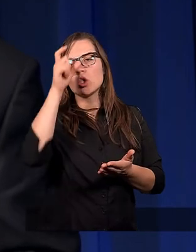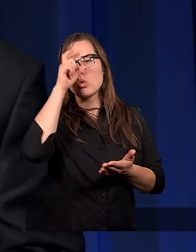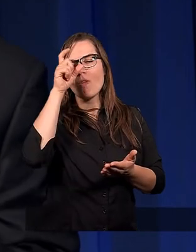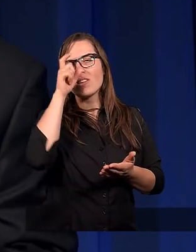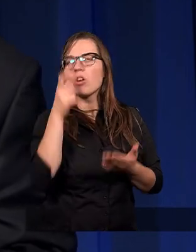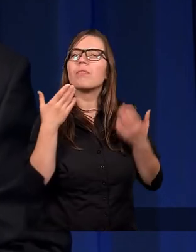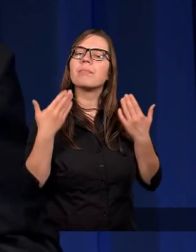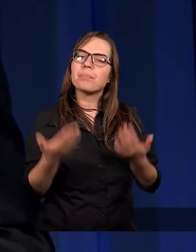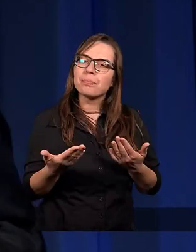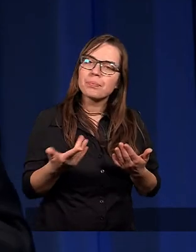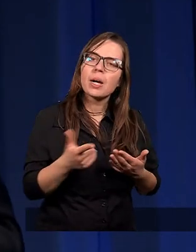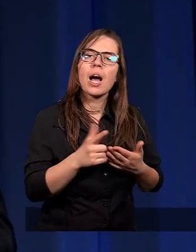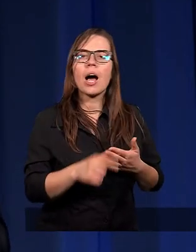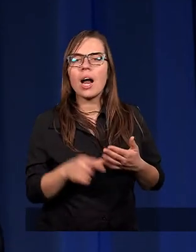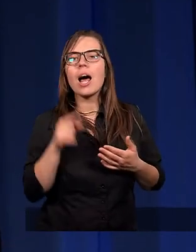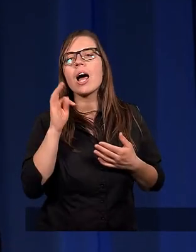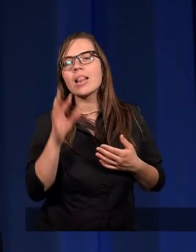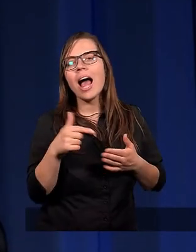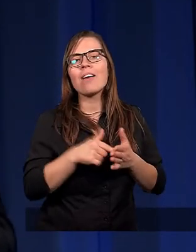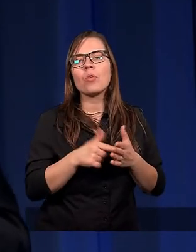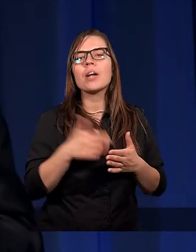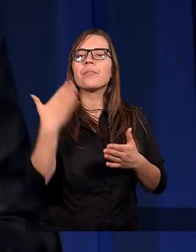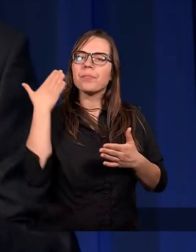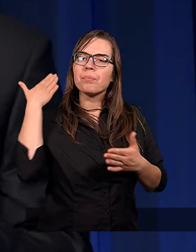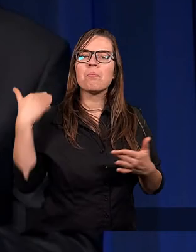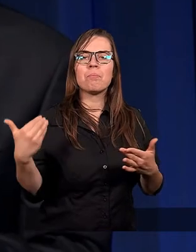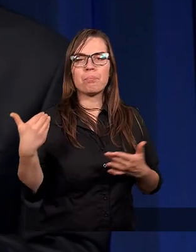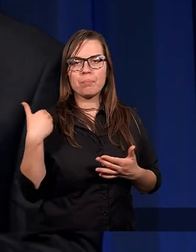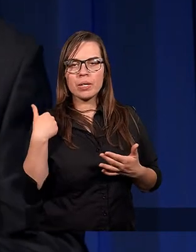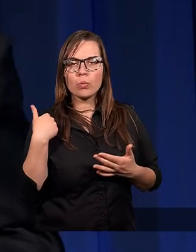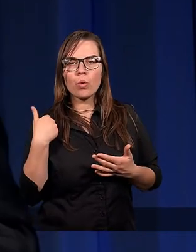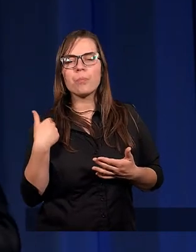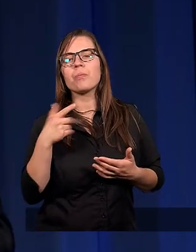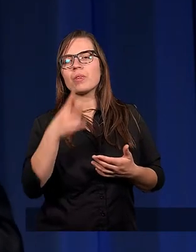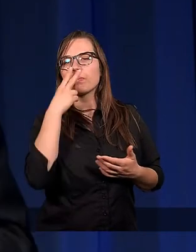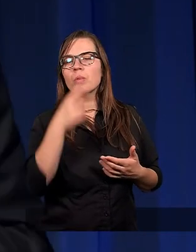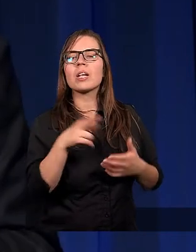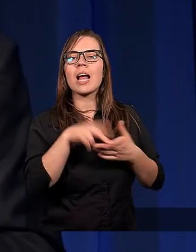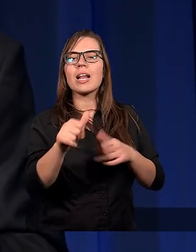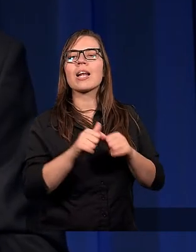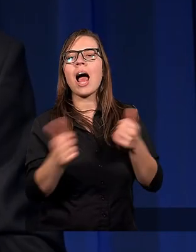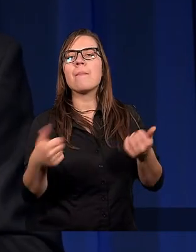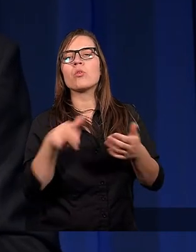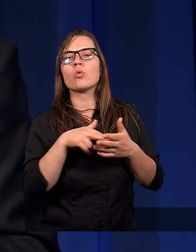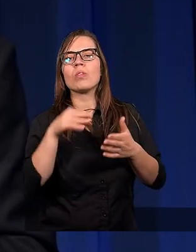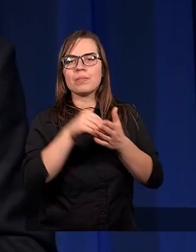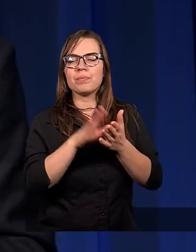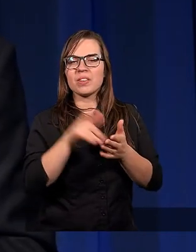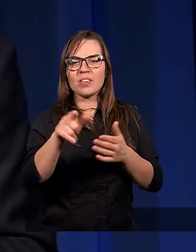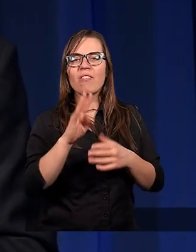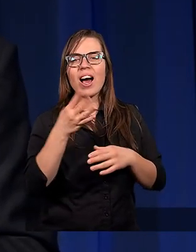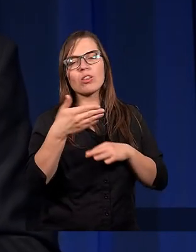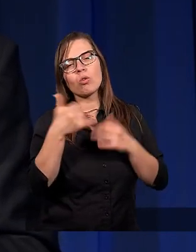Ale tak właśnie wtedy było. Niemniej, ja kiedy spoglądam na ten apel, który znajduje się w 4